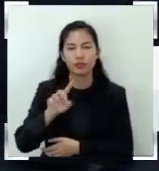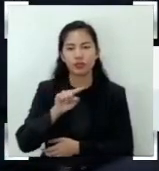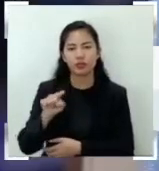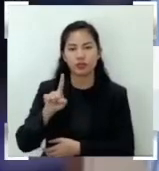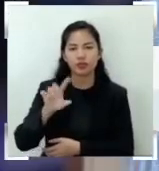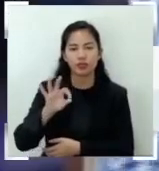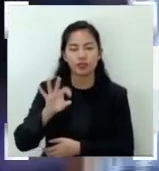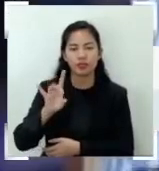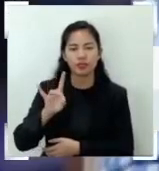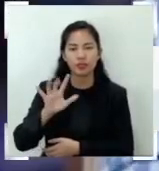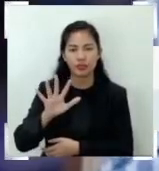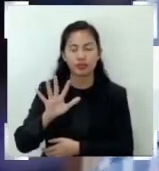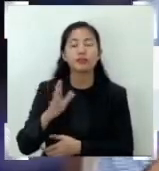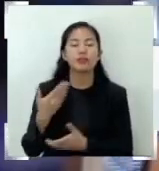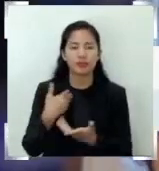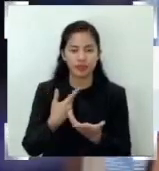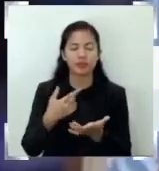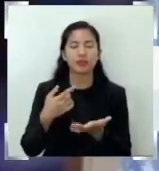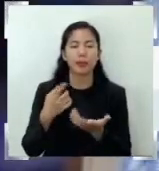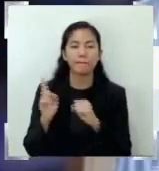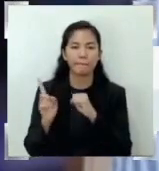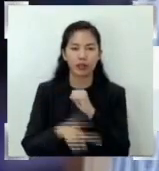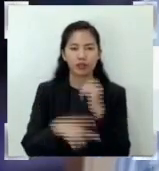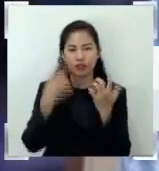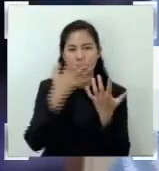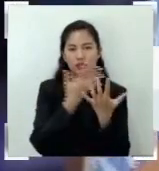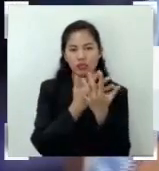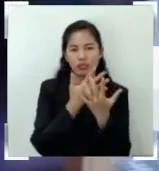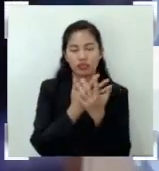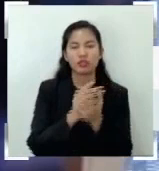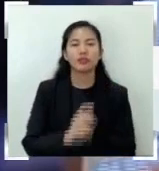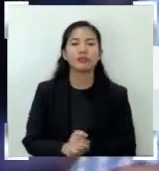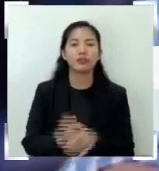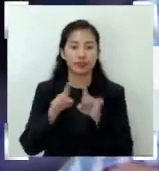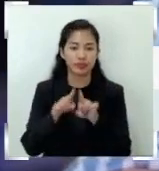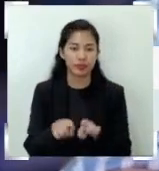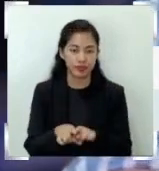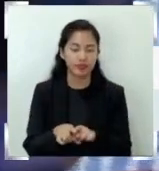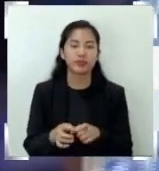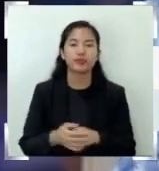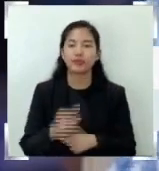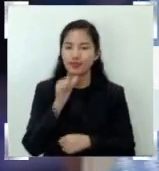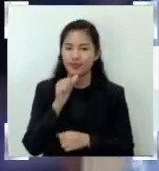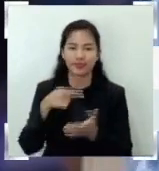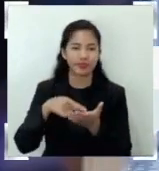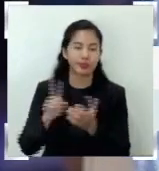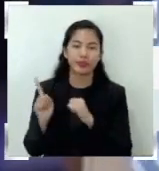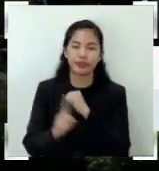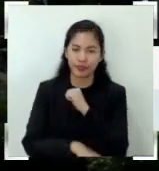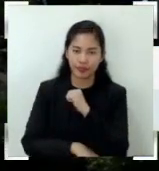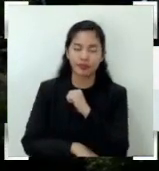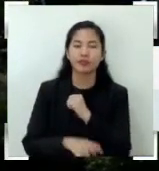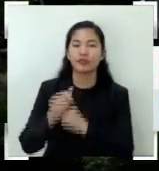pagkakakulong. Punto rin ng petitioner, hindi umano binayaran ni Marcos ang tax at penalty matapos siyang mahatulang